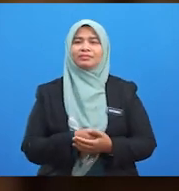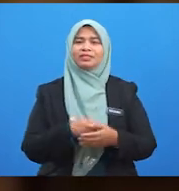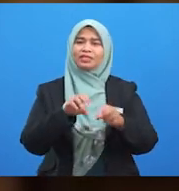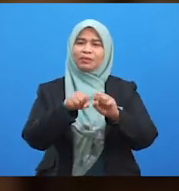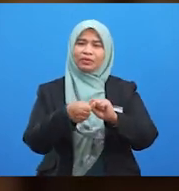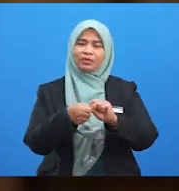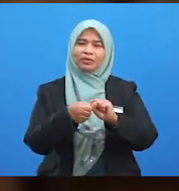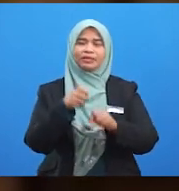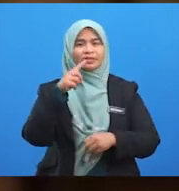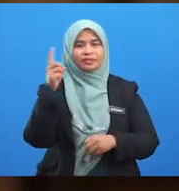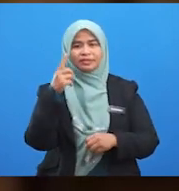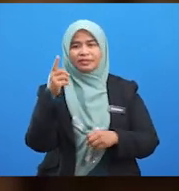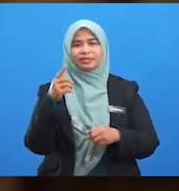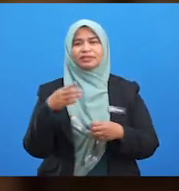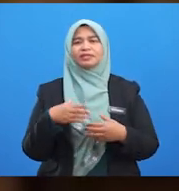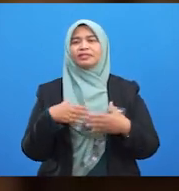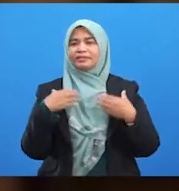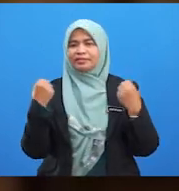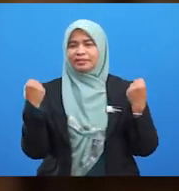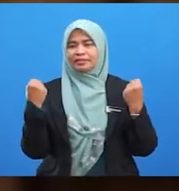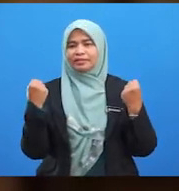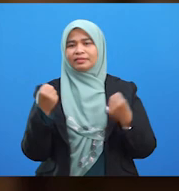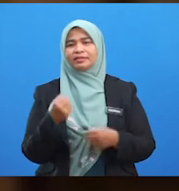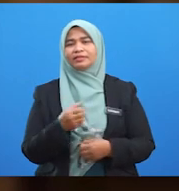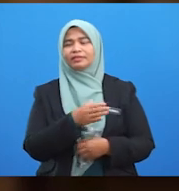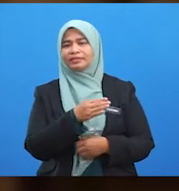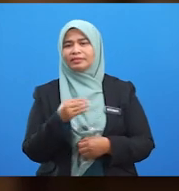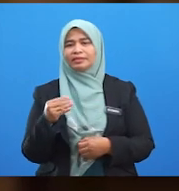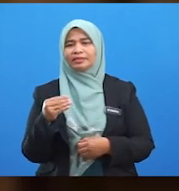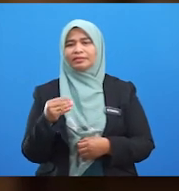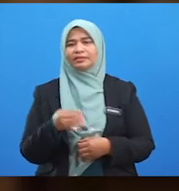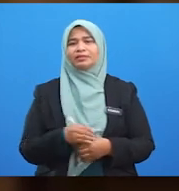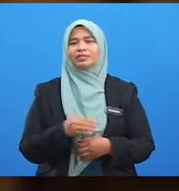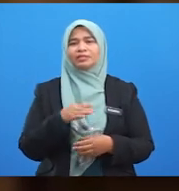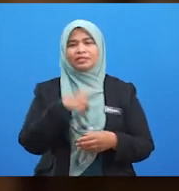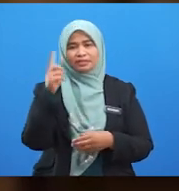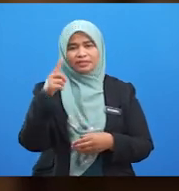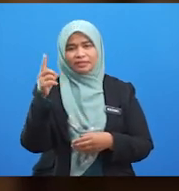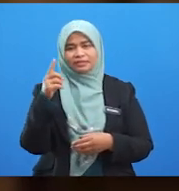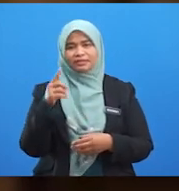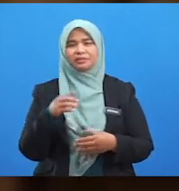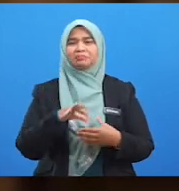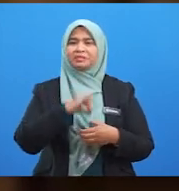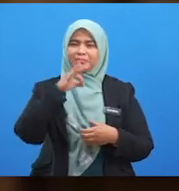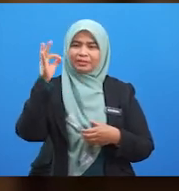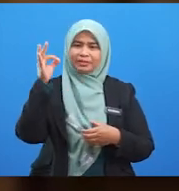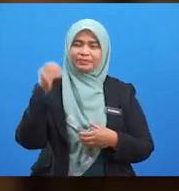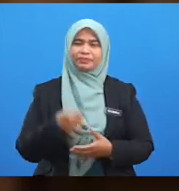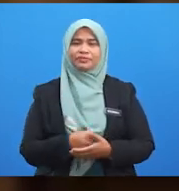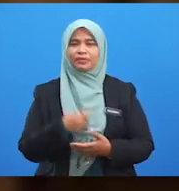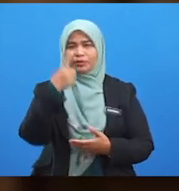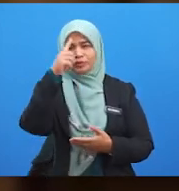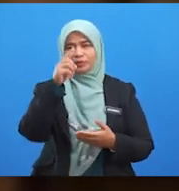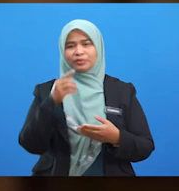Semoga sentiasa berada dalam keadaan sehat walafiat dan sentiasa bersemangat